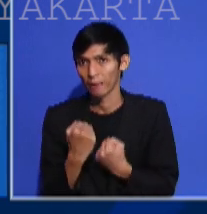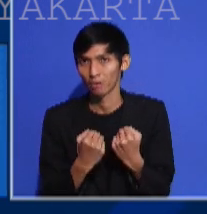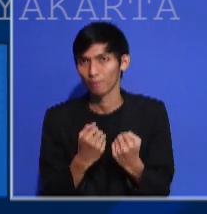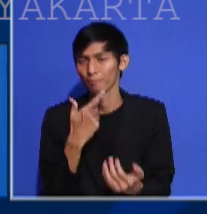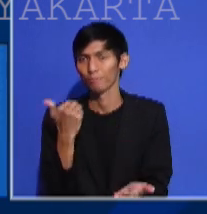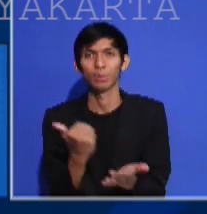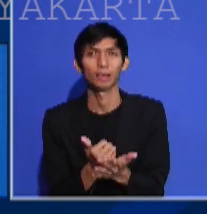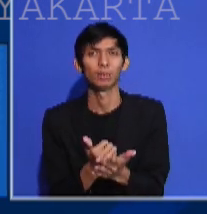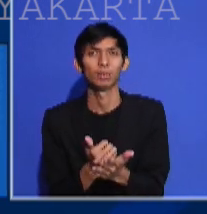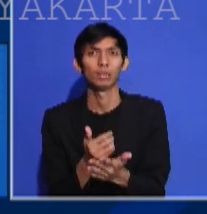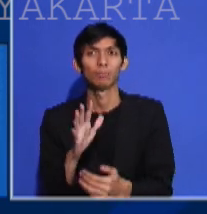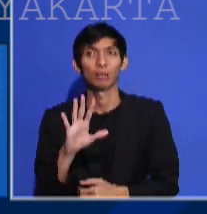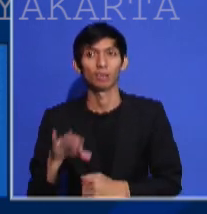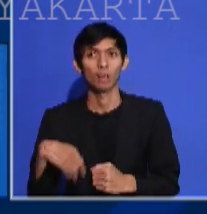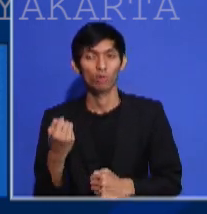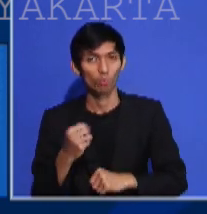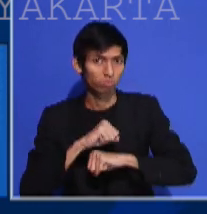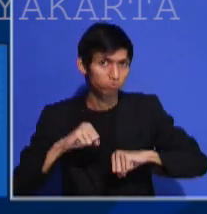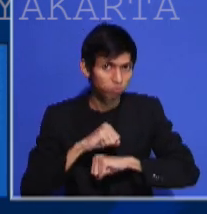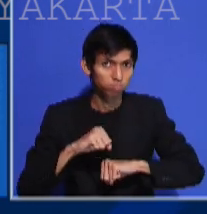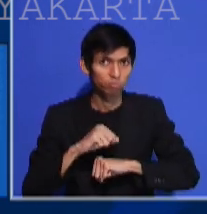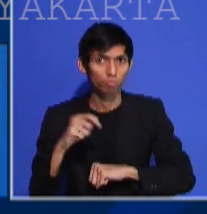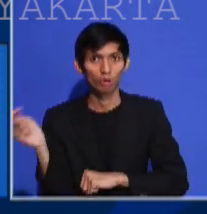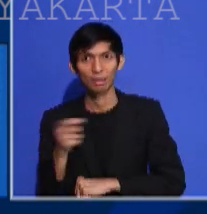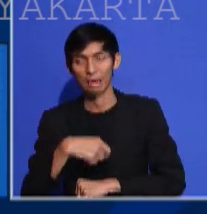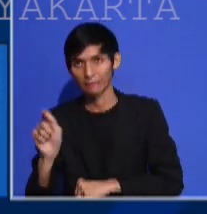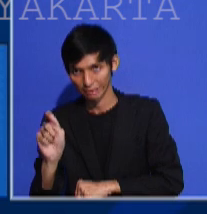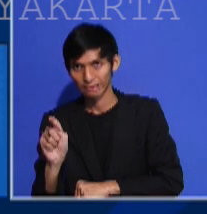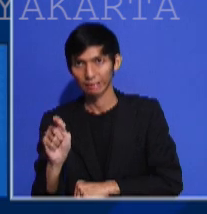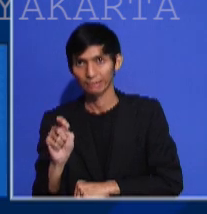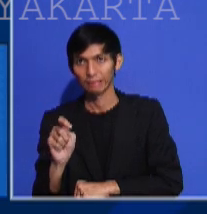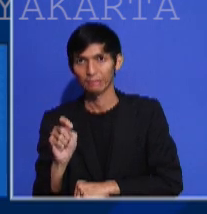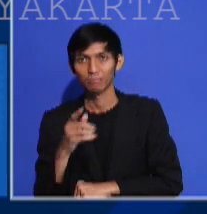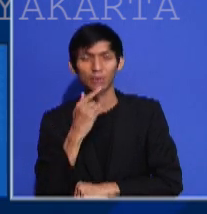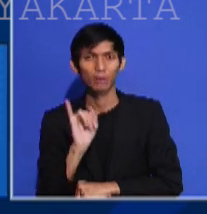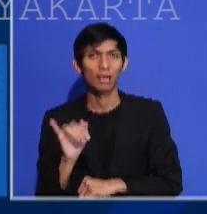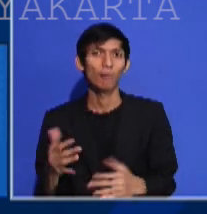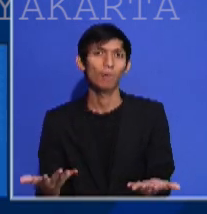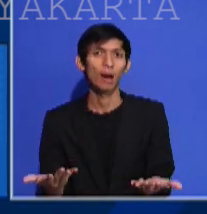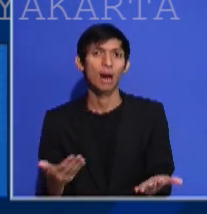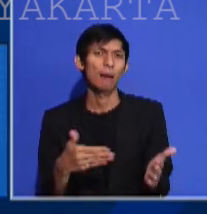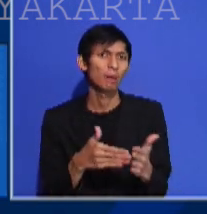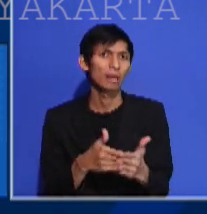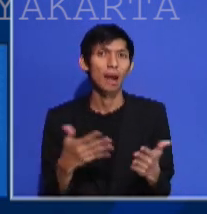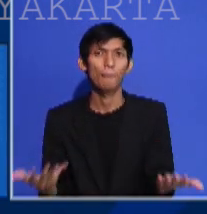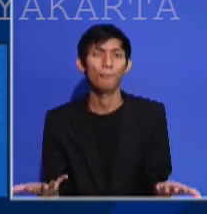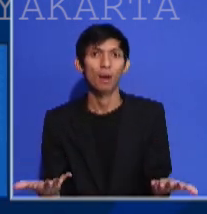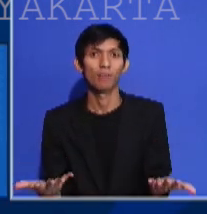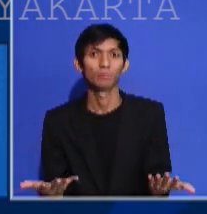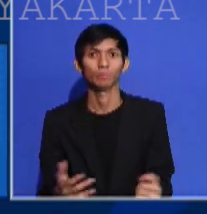9 tahun berkarya dan juga menggeluti e cabang olahraga Buu tangkis ini Konita apa saja tantangannya